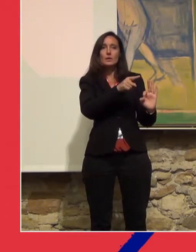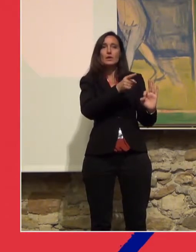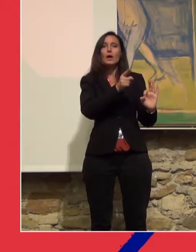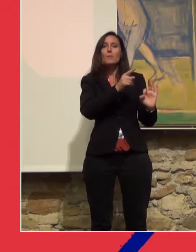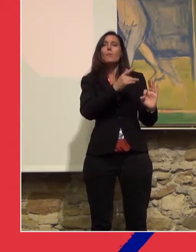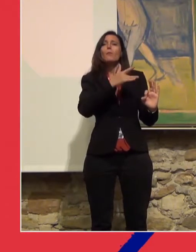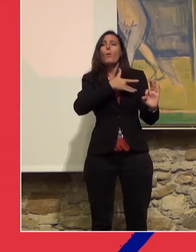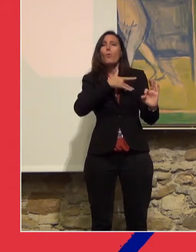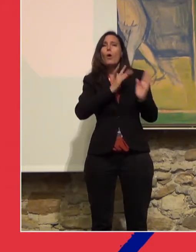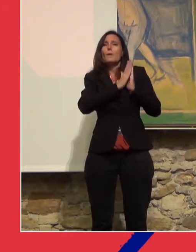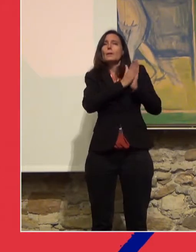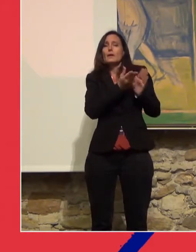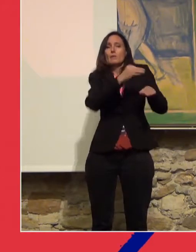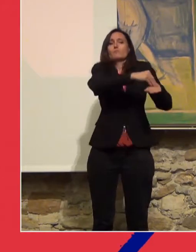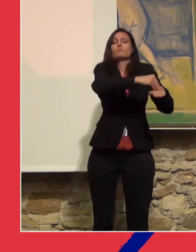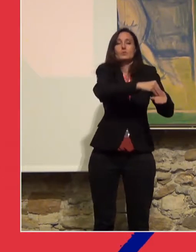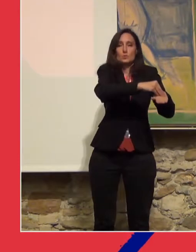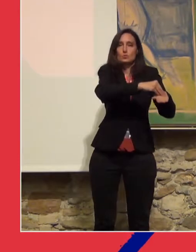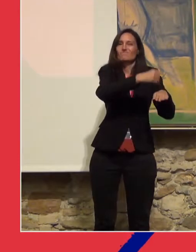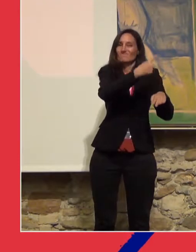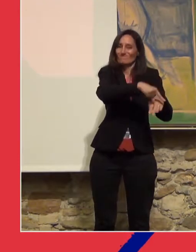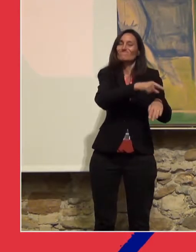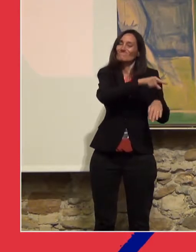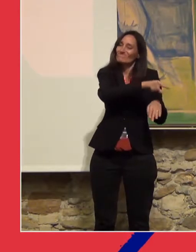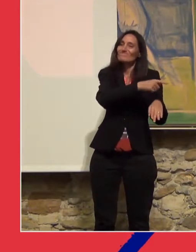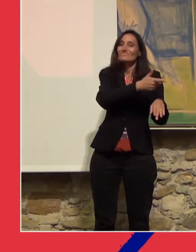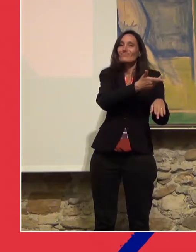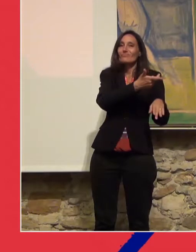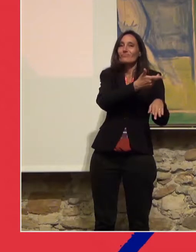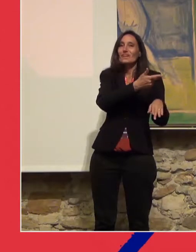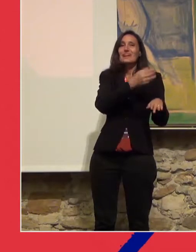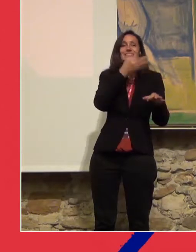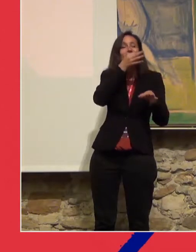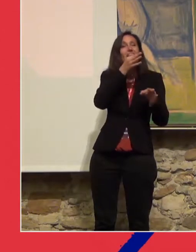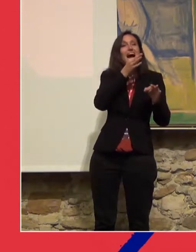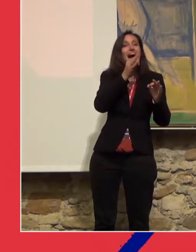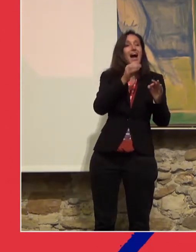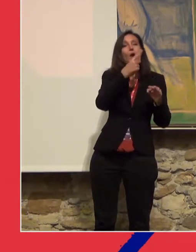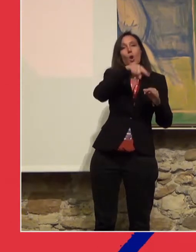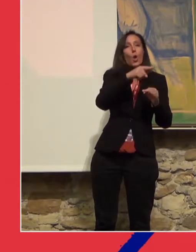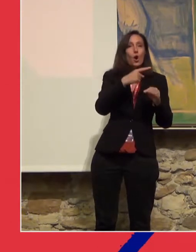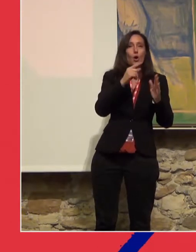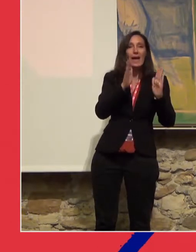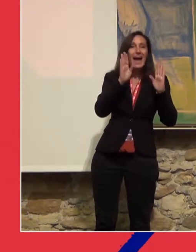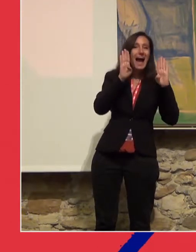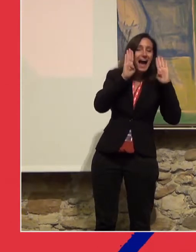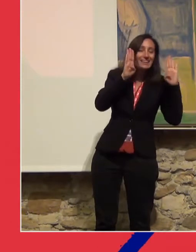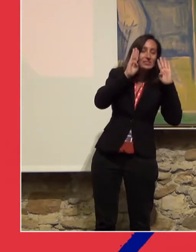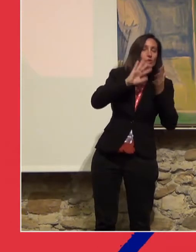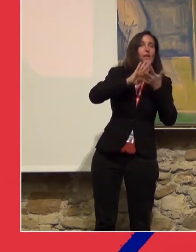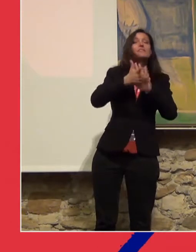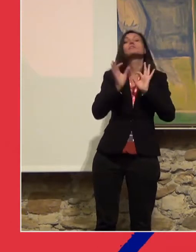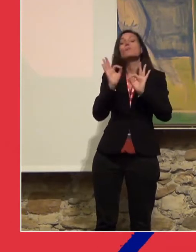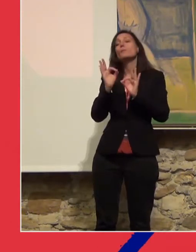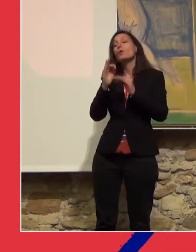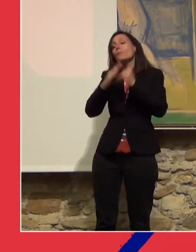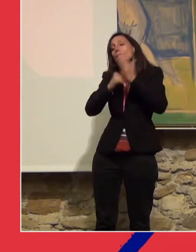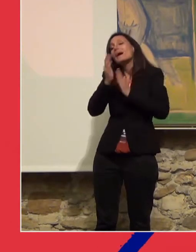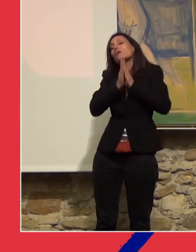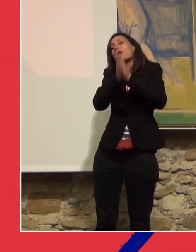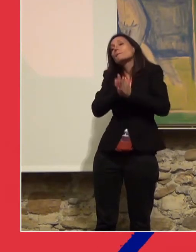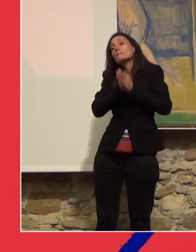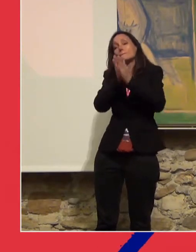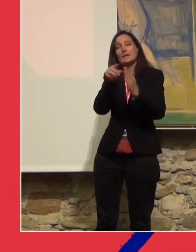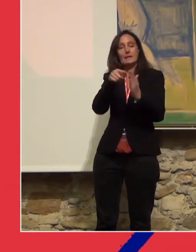Questa attenzione diventava preghiera delle mani di medici e infermieri che hanno lavorato e hanno lavorato